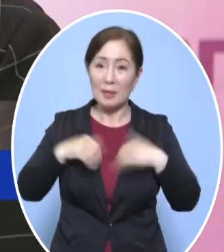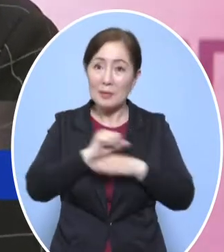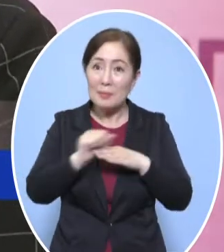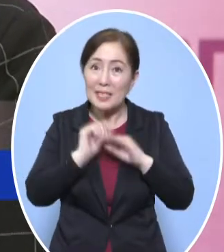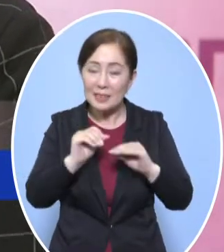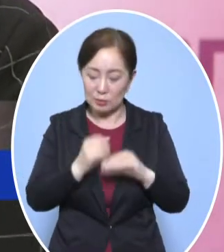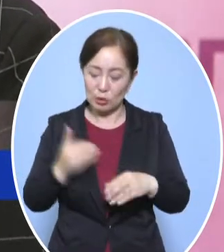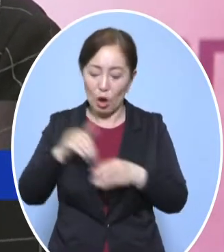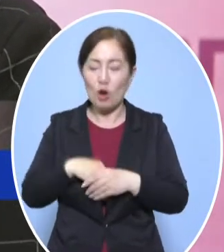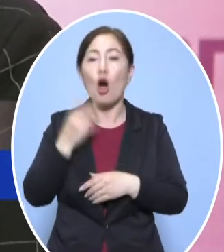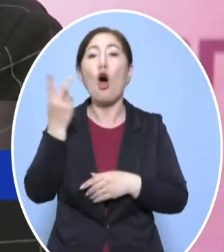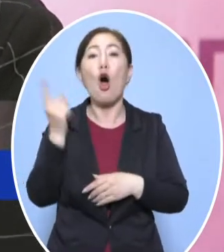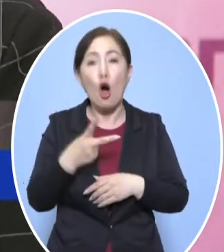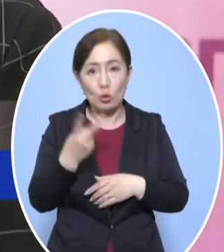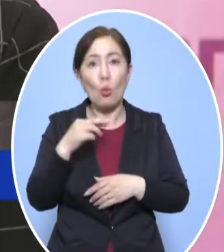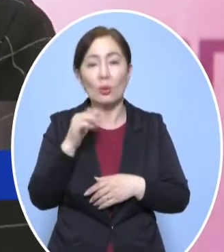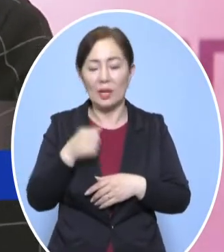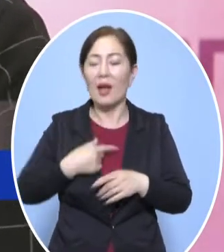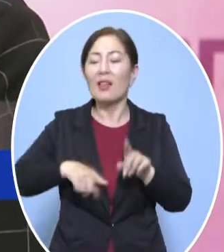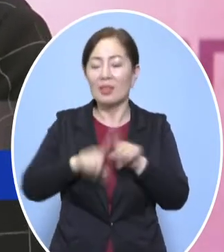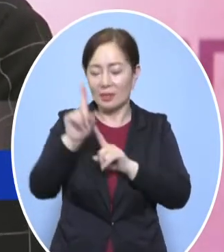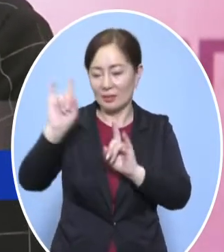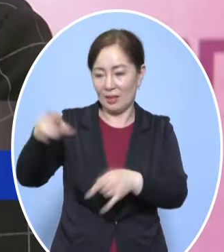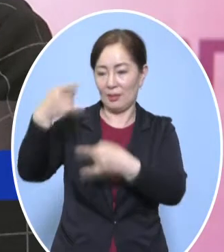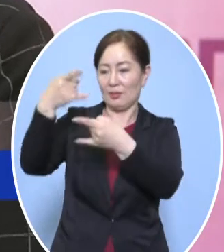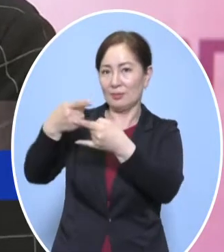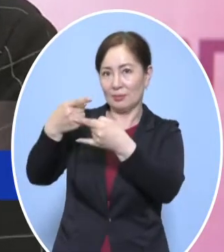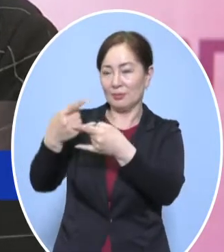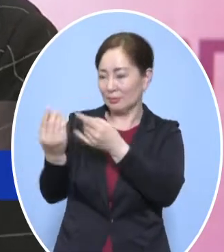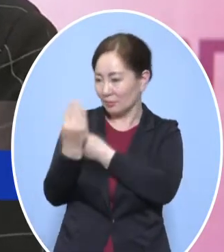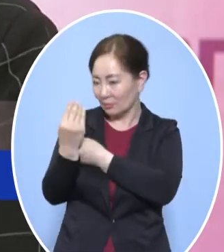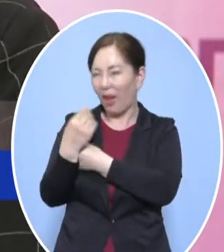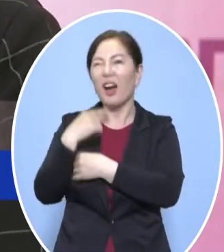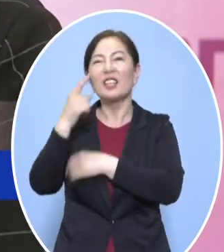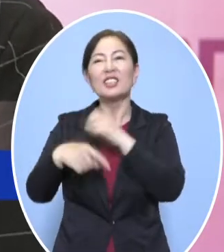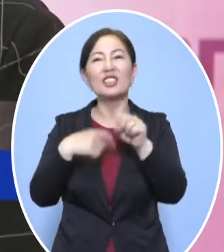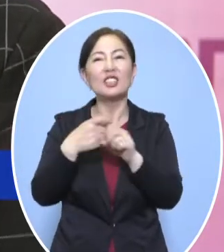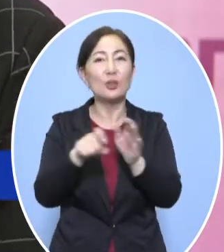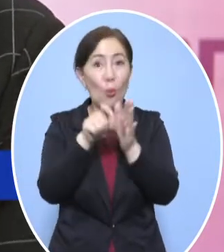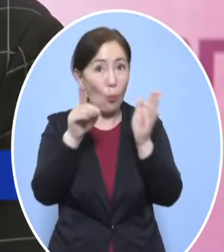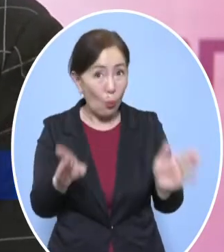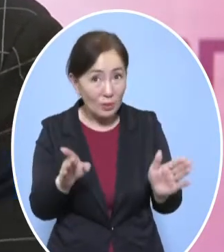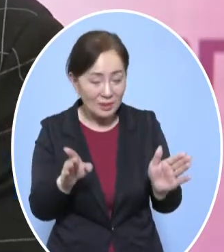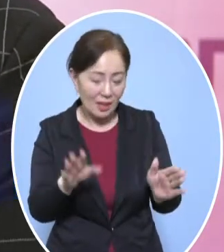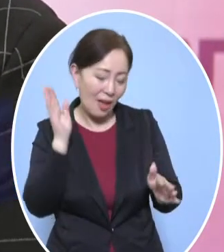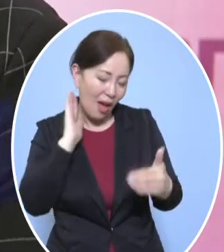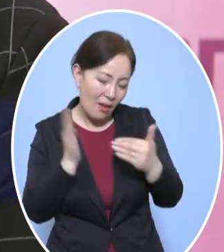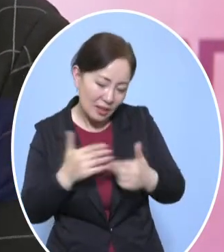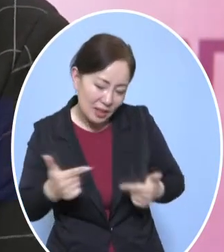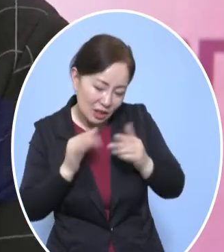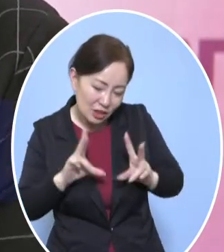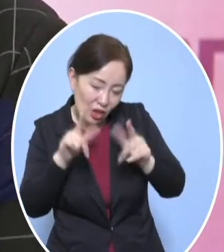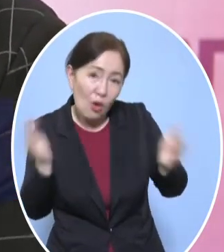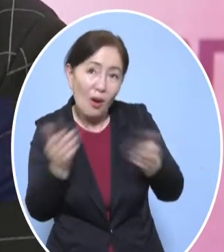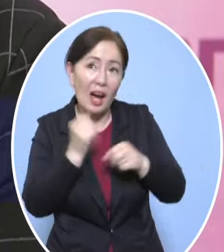энэ сургалтанд одоо 2 дугаар удаа хамрагдаж байна. Эхний удаад бол цахимаар хамрагдаад бүтэн 1 жилийн хугацаанд бол энэ авлигын